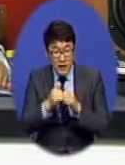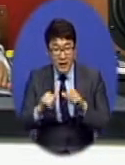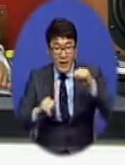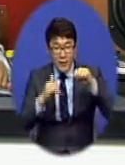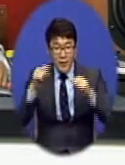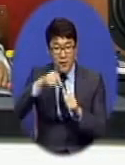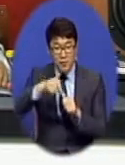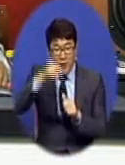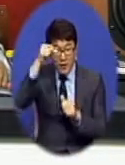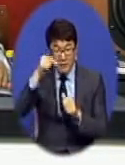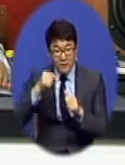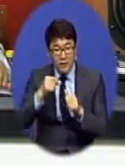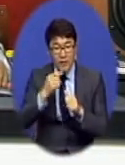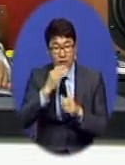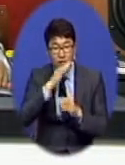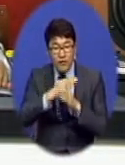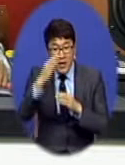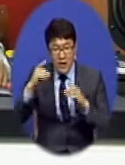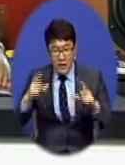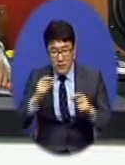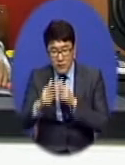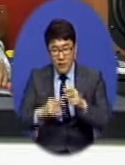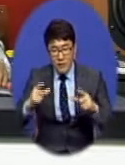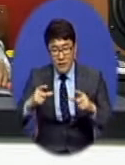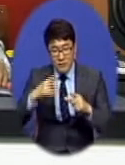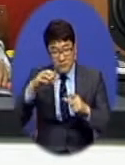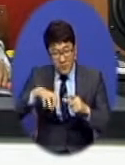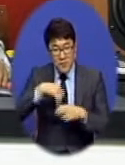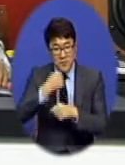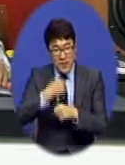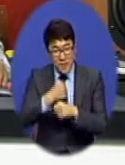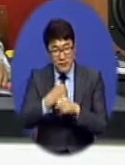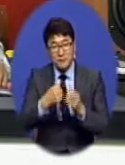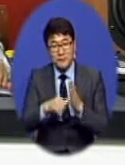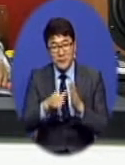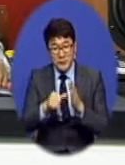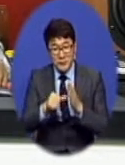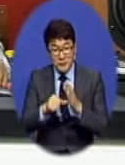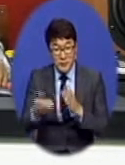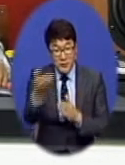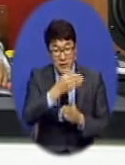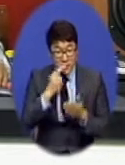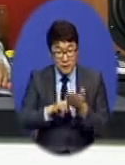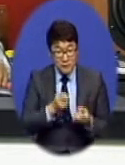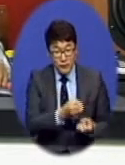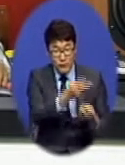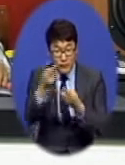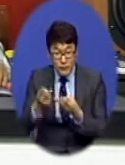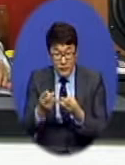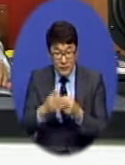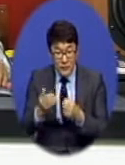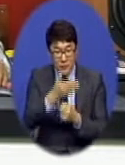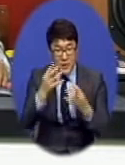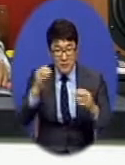5분을 뽑아서요. 통일의 영혼을 담은 개성공단에서 만든 시스브로 공동 브랜드 제품을 드립니다. 시청자